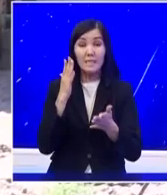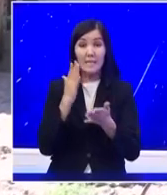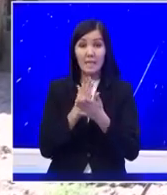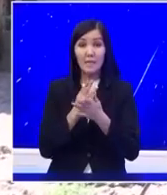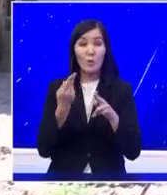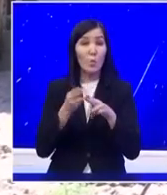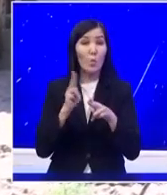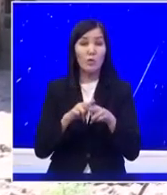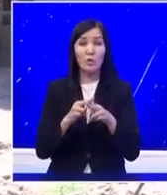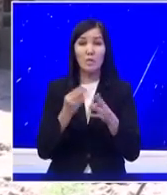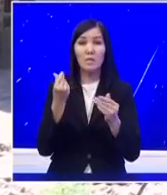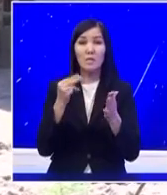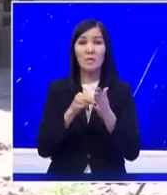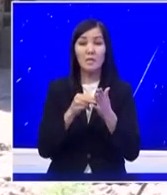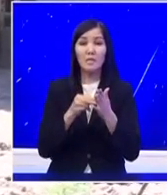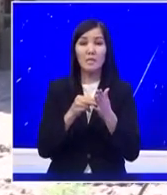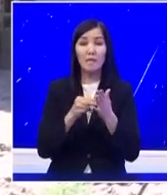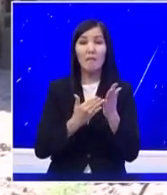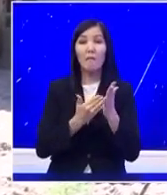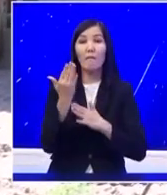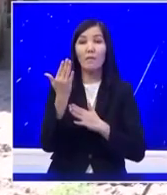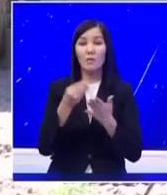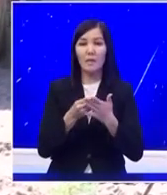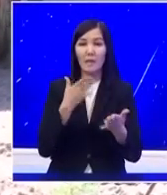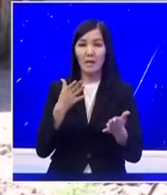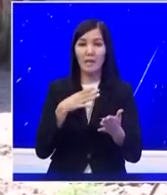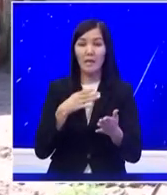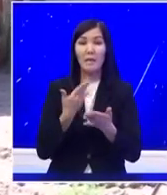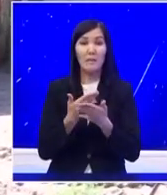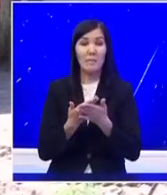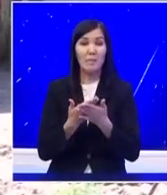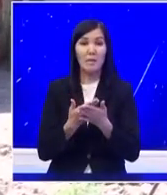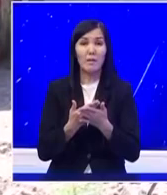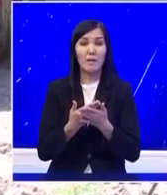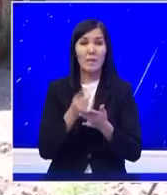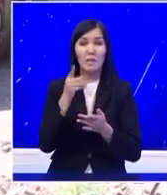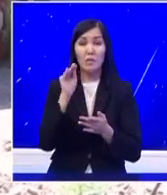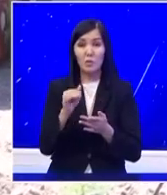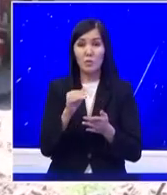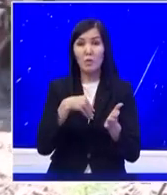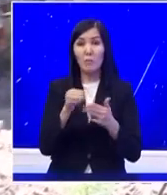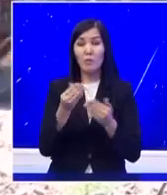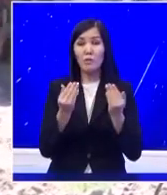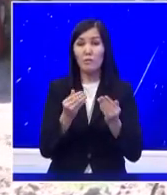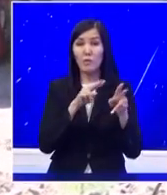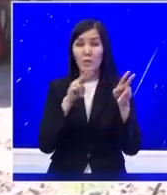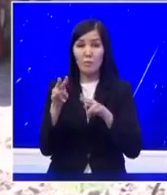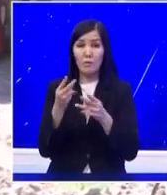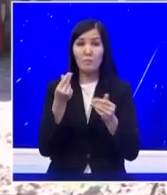они очень завышенные цены. Допустим, если раньше мы приобретали какой-то препарат за 1000 тенге, то сегодня наблюдаем, что